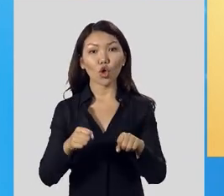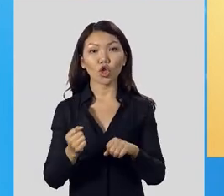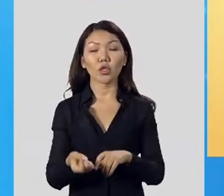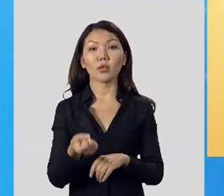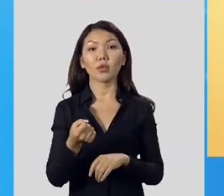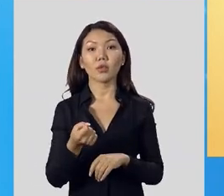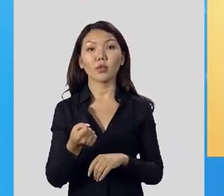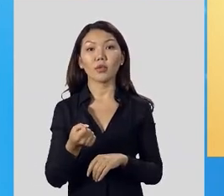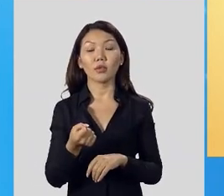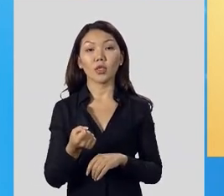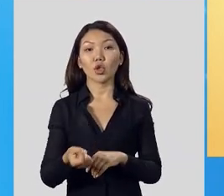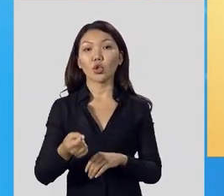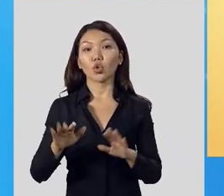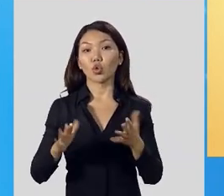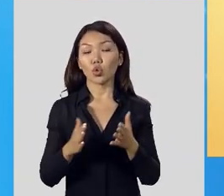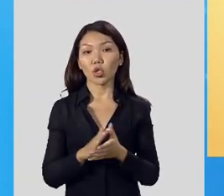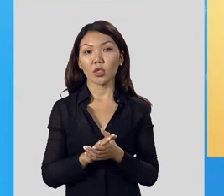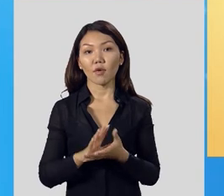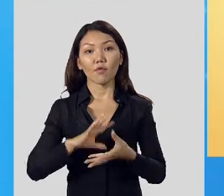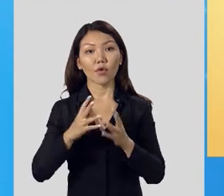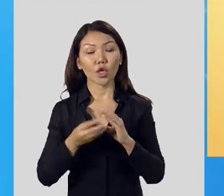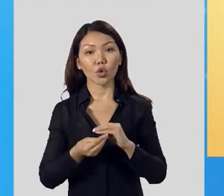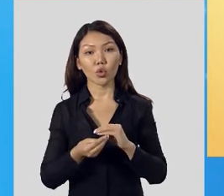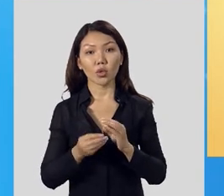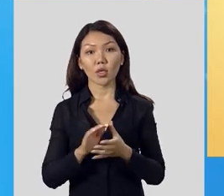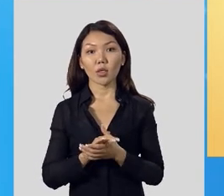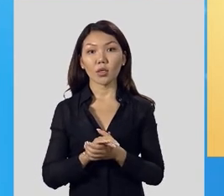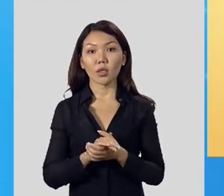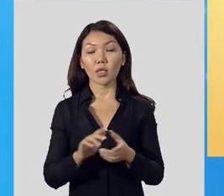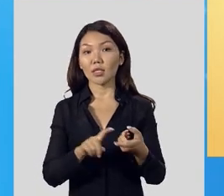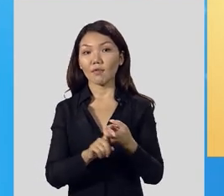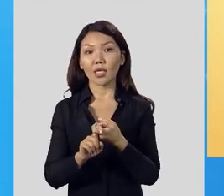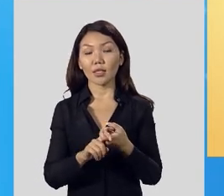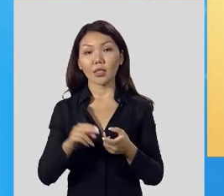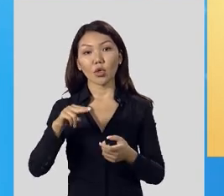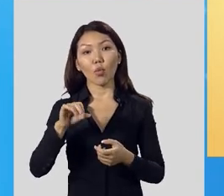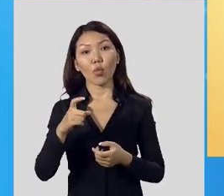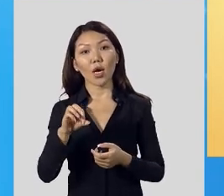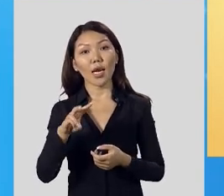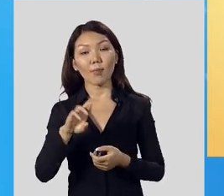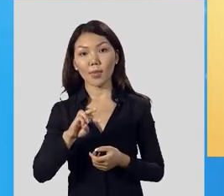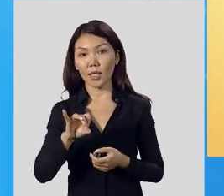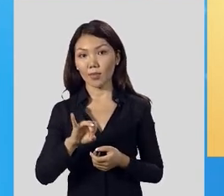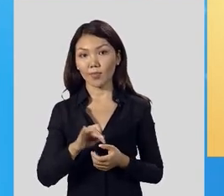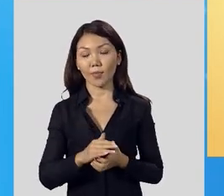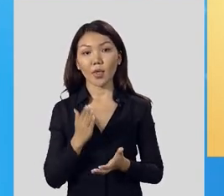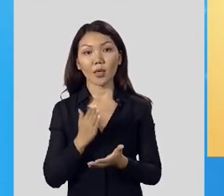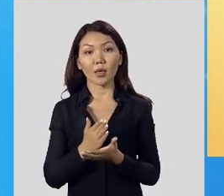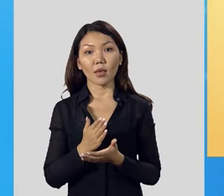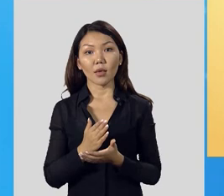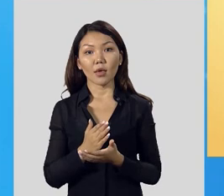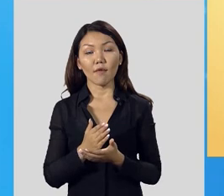в результате заболеваний, связанных с опухолями. Есть предположение, что